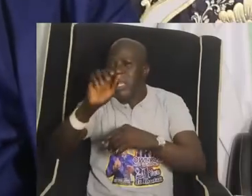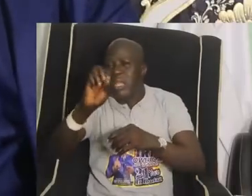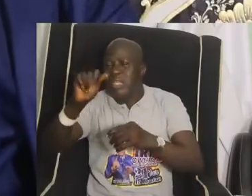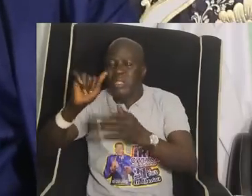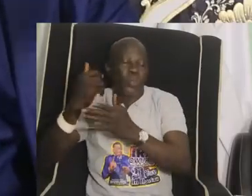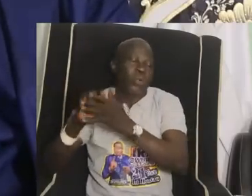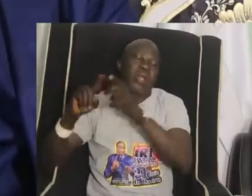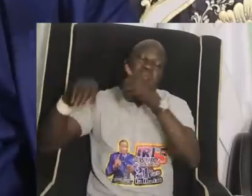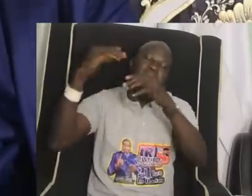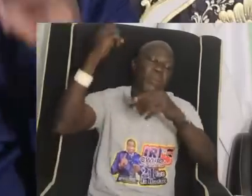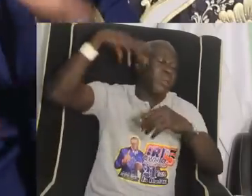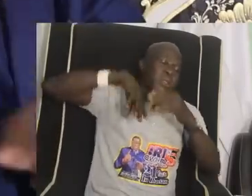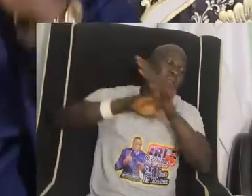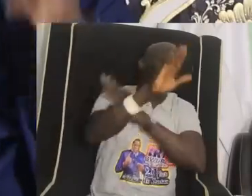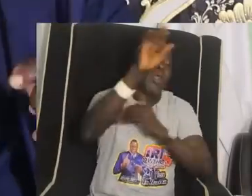By grace of God,